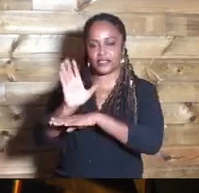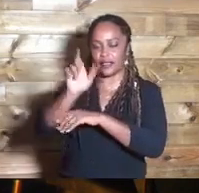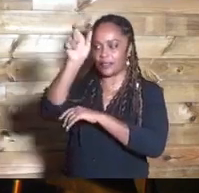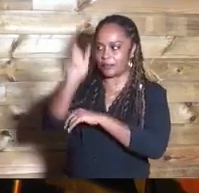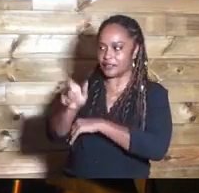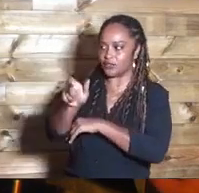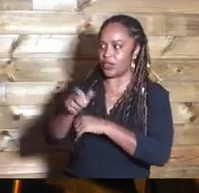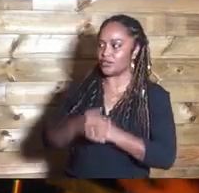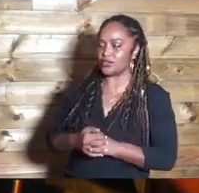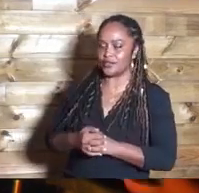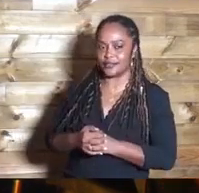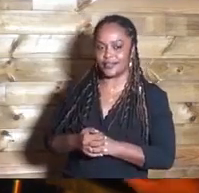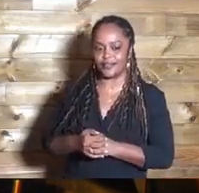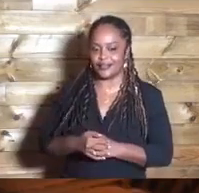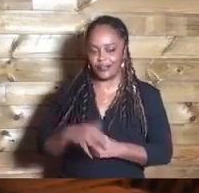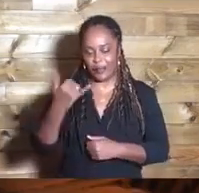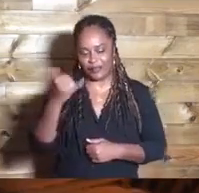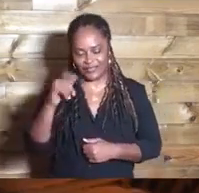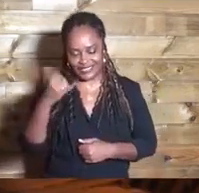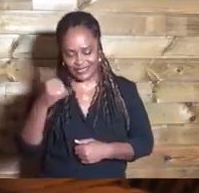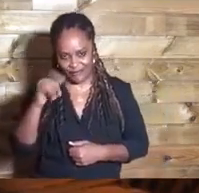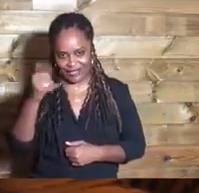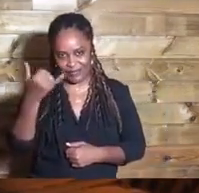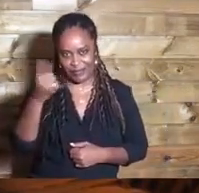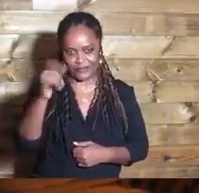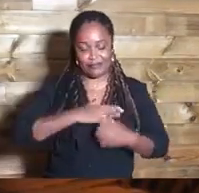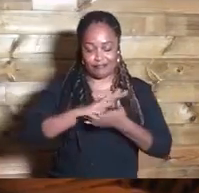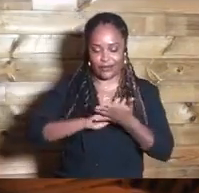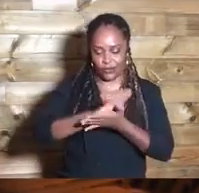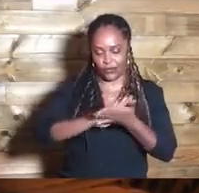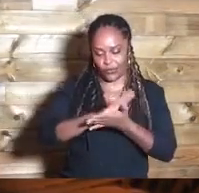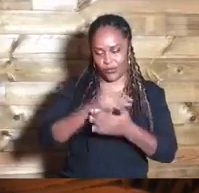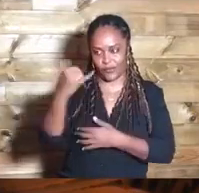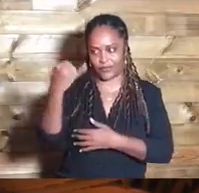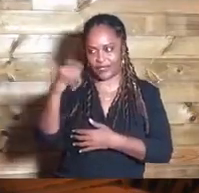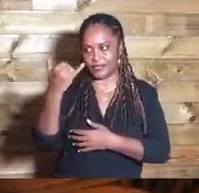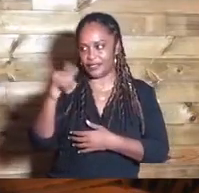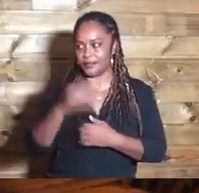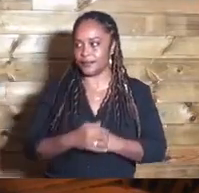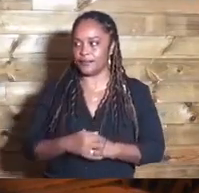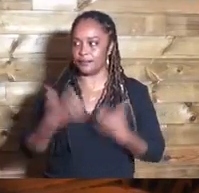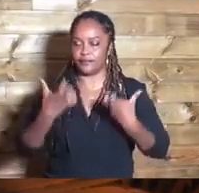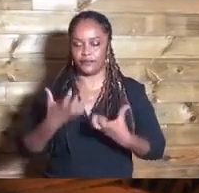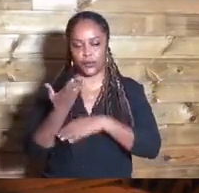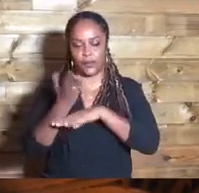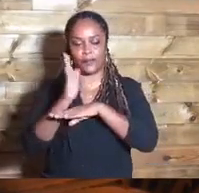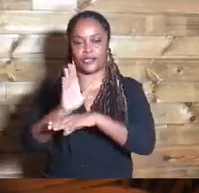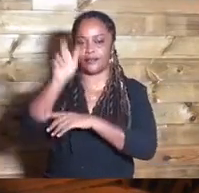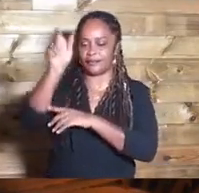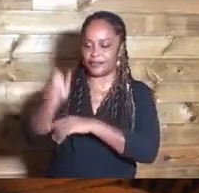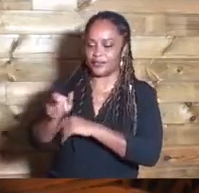monde. Un peu finissant pas dit ça. Excusez-moi. Hein? Envie de présenter au monde parce qu'il y a dans combat